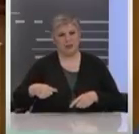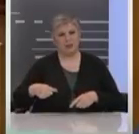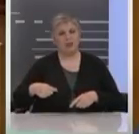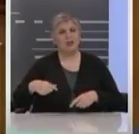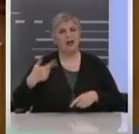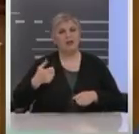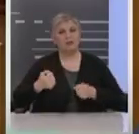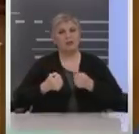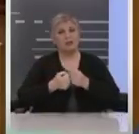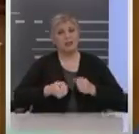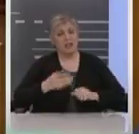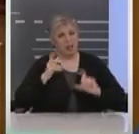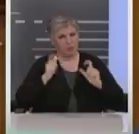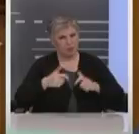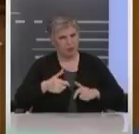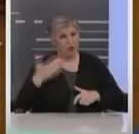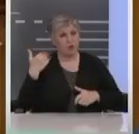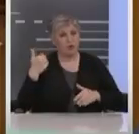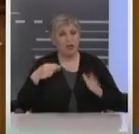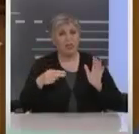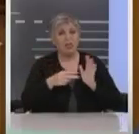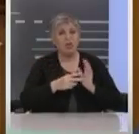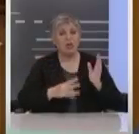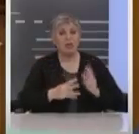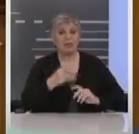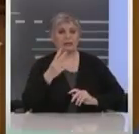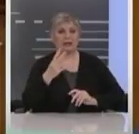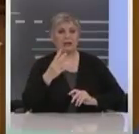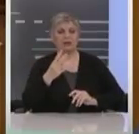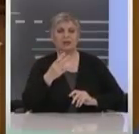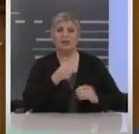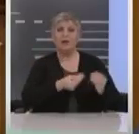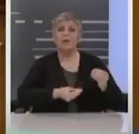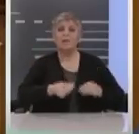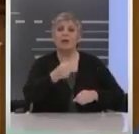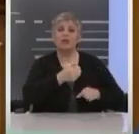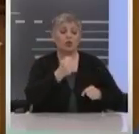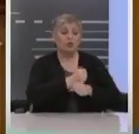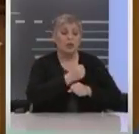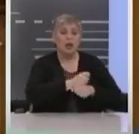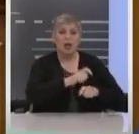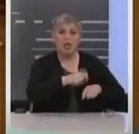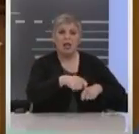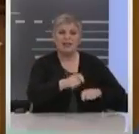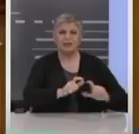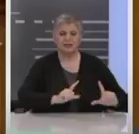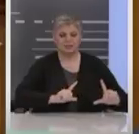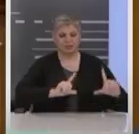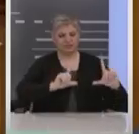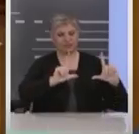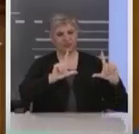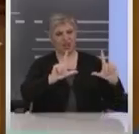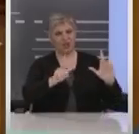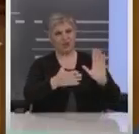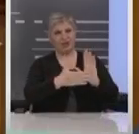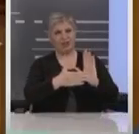Το 2014 λοιπόν η πλειονότητα των έργων αφορούσαν έργα βιτρίνας στο κέντρο της